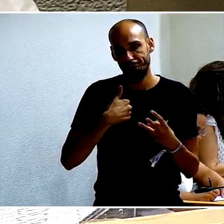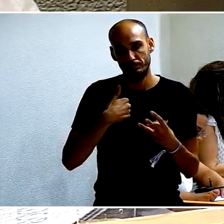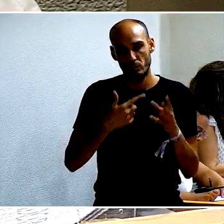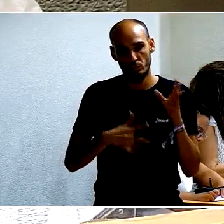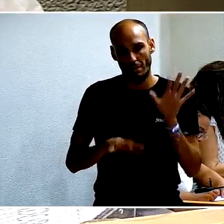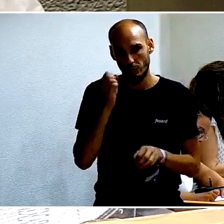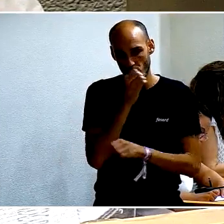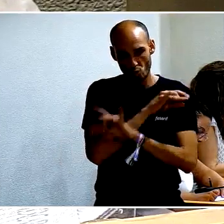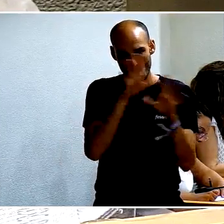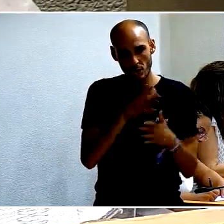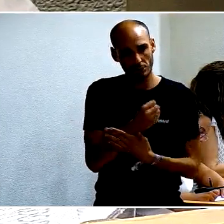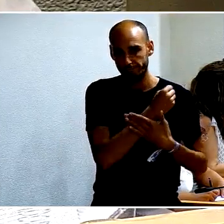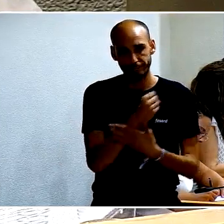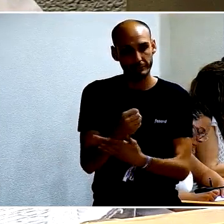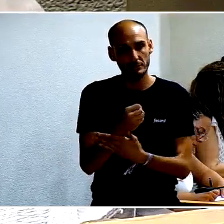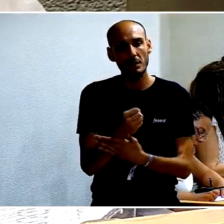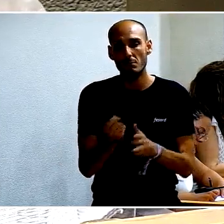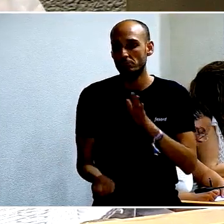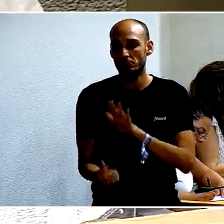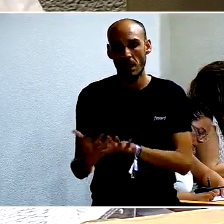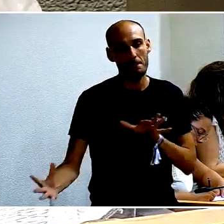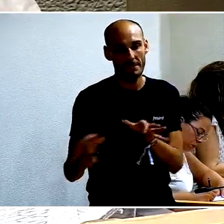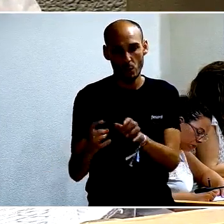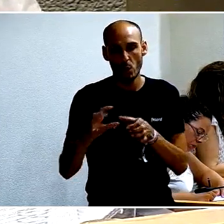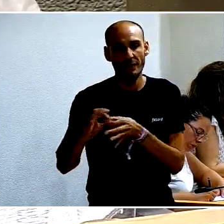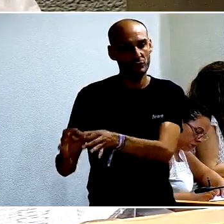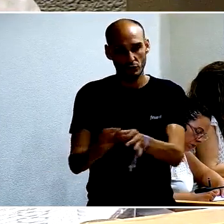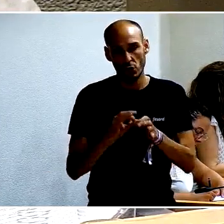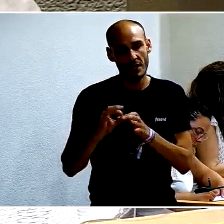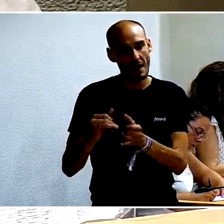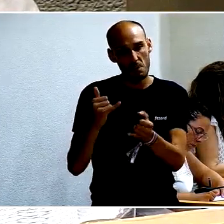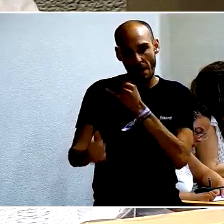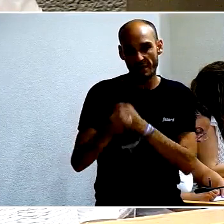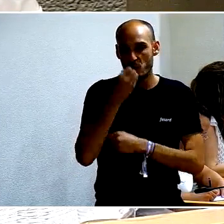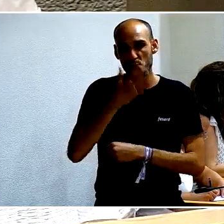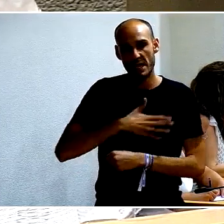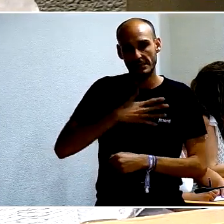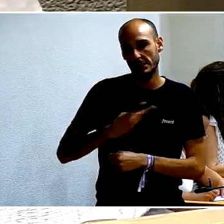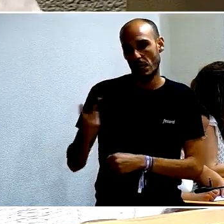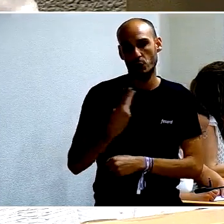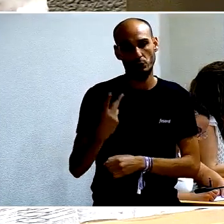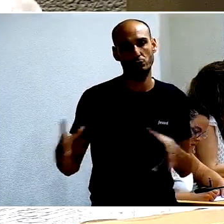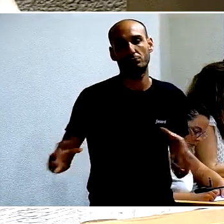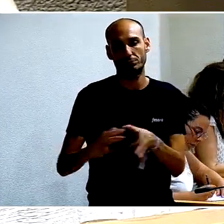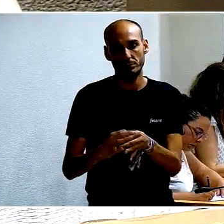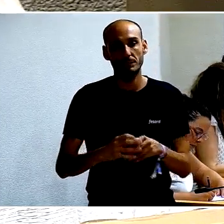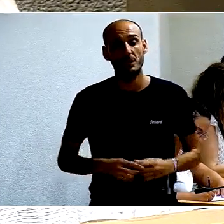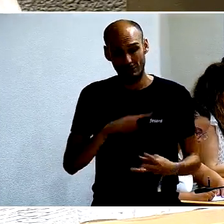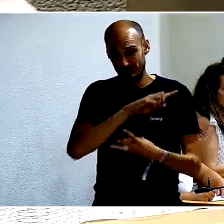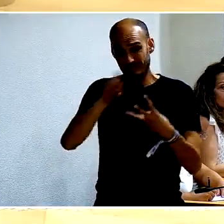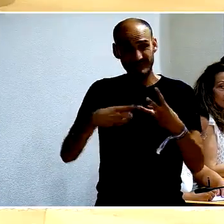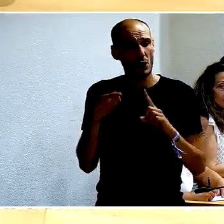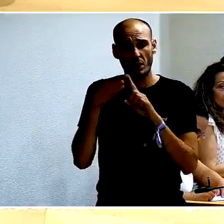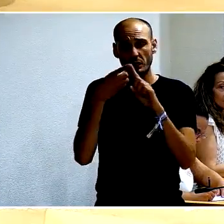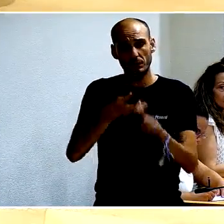mantindre vincles de solidaritat, pau i benestar entre els pobles. Aquests són els tres objectius